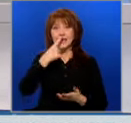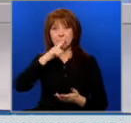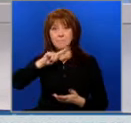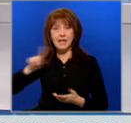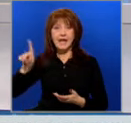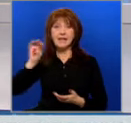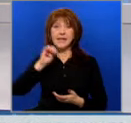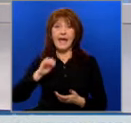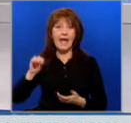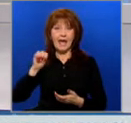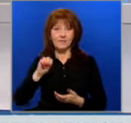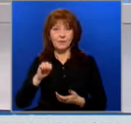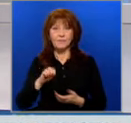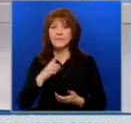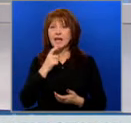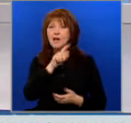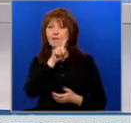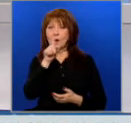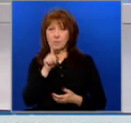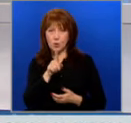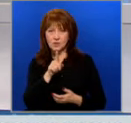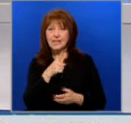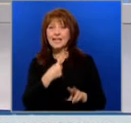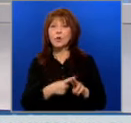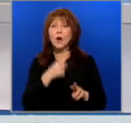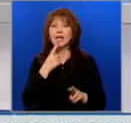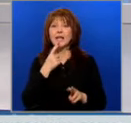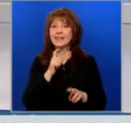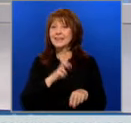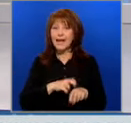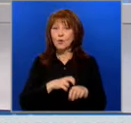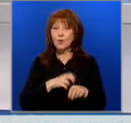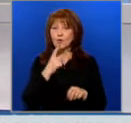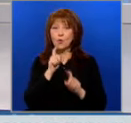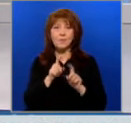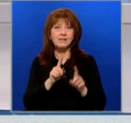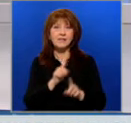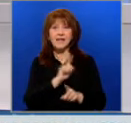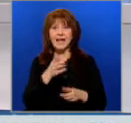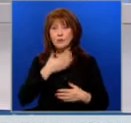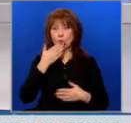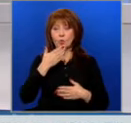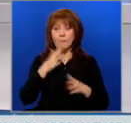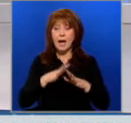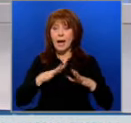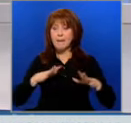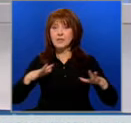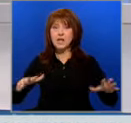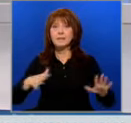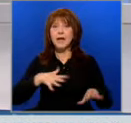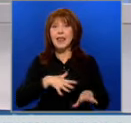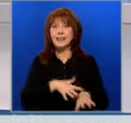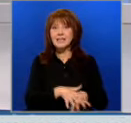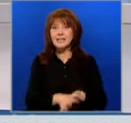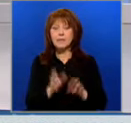докладът. На въпрос на Посвета и у нас, премиерът Николай Денков коментира, че не доклада, а мащаба на схемата е